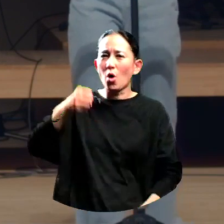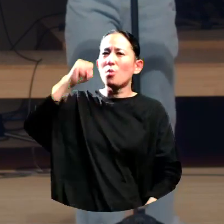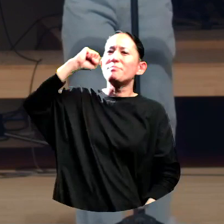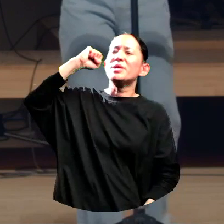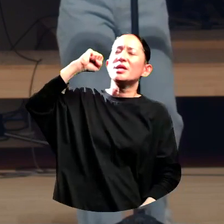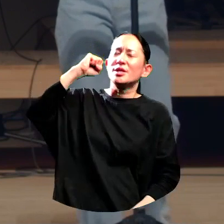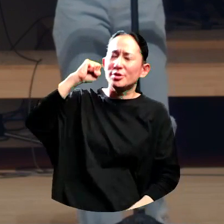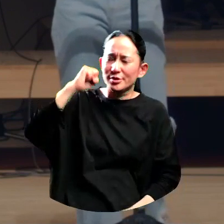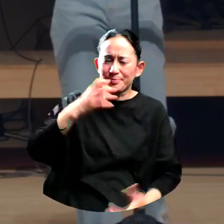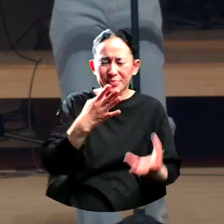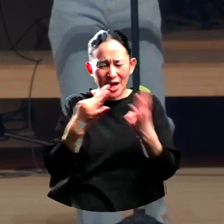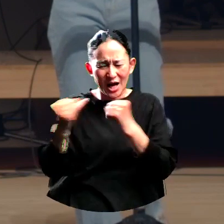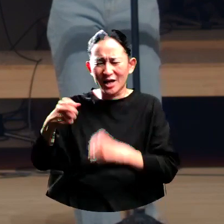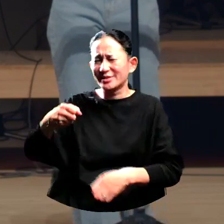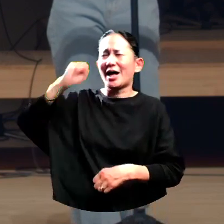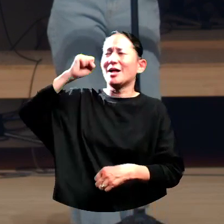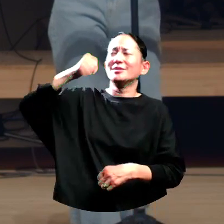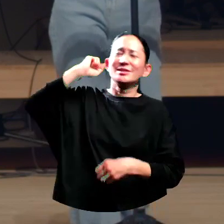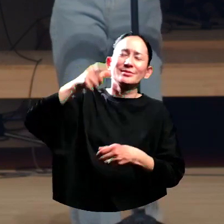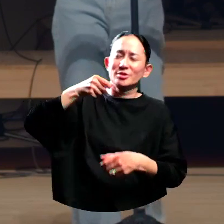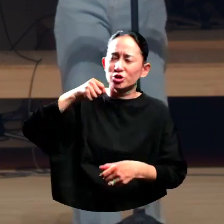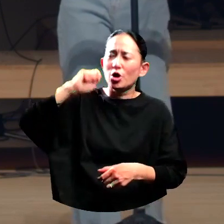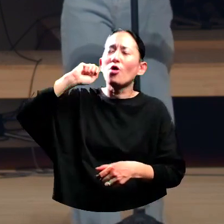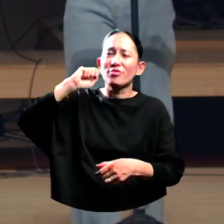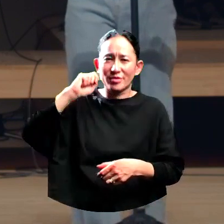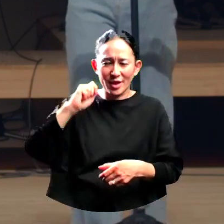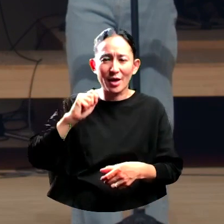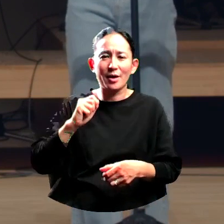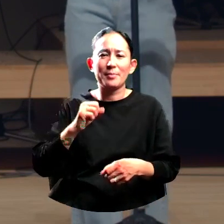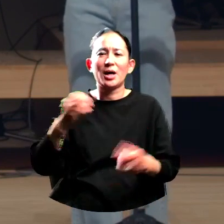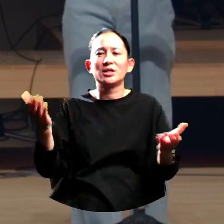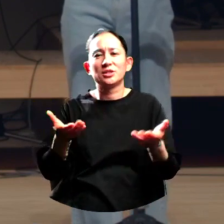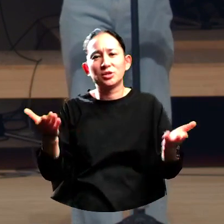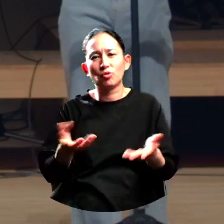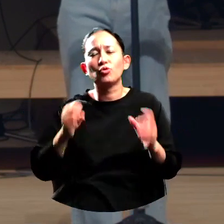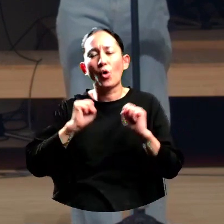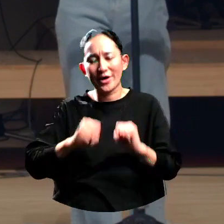した。 And just like many other successful people, he consumed an